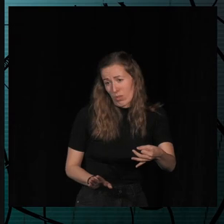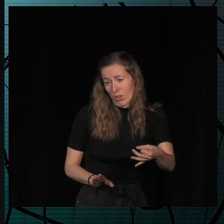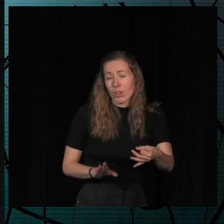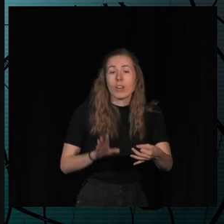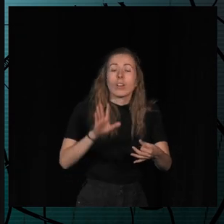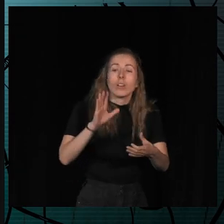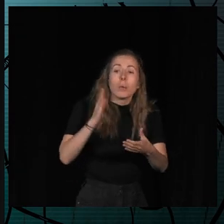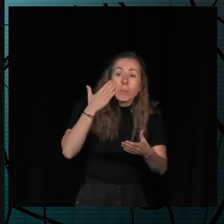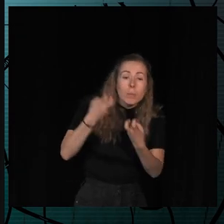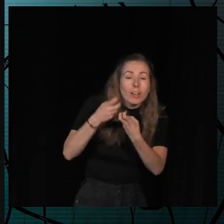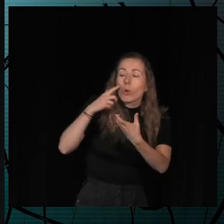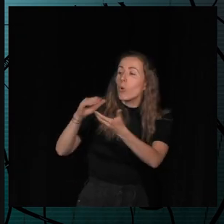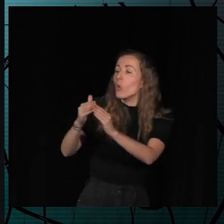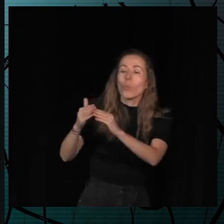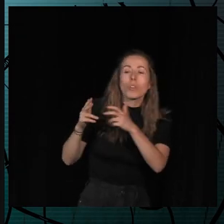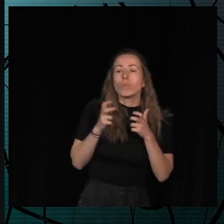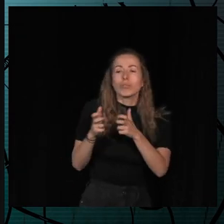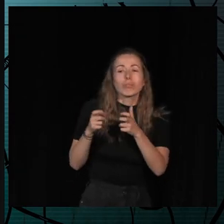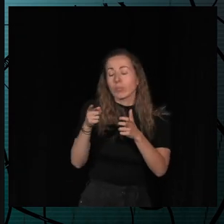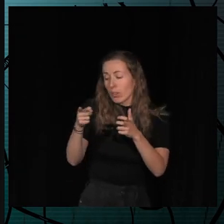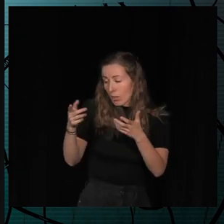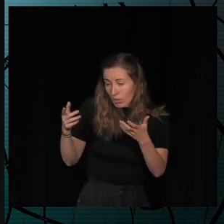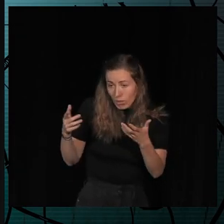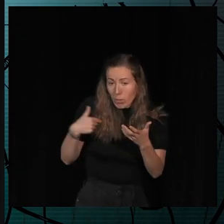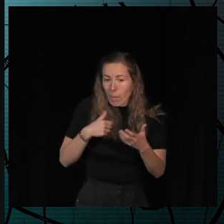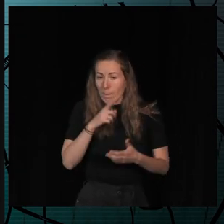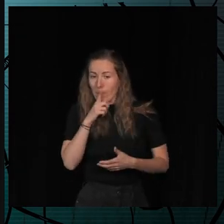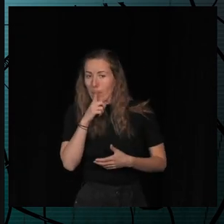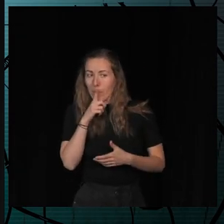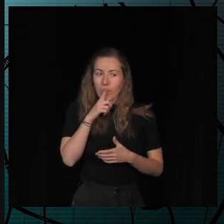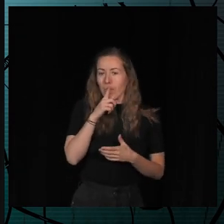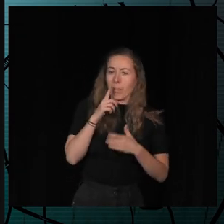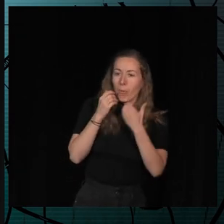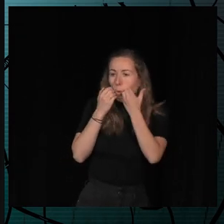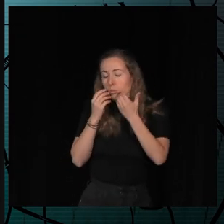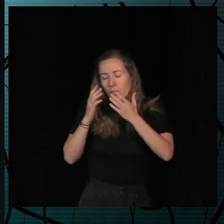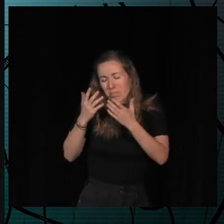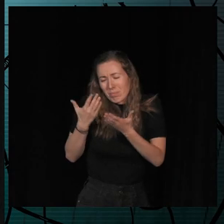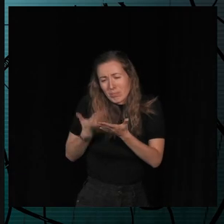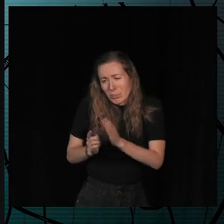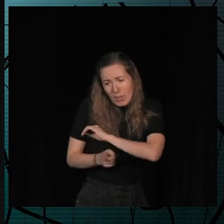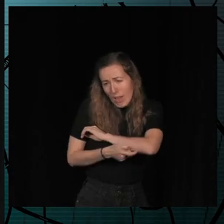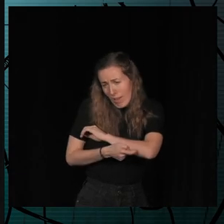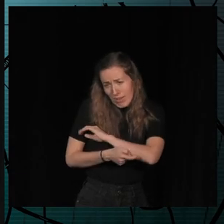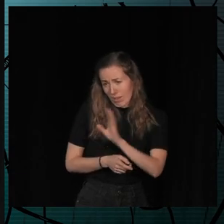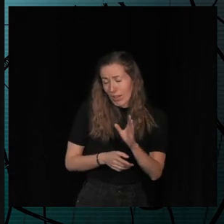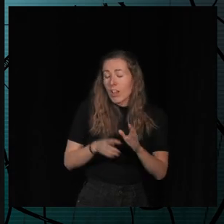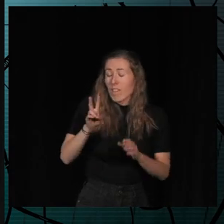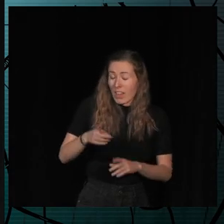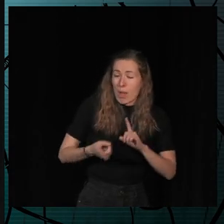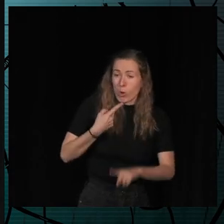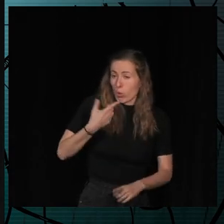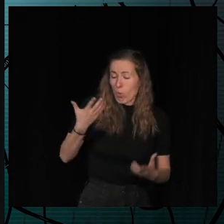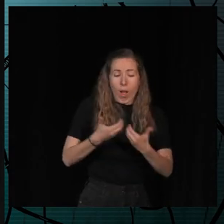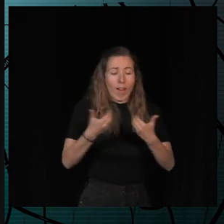si ma communauté joue à un jeu que moi je joue à un autre j'en parle pas mais encore une fois ce qu'il faut avoir à l'esprit c'est pas addiction pas addiction ce qu'il faut